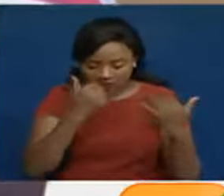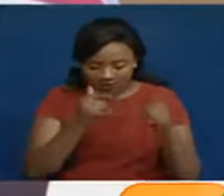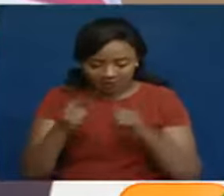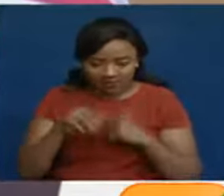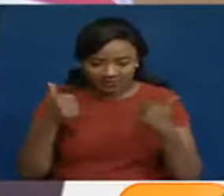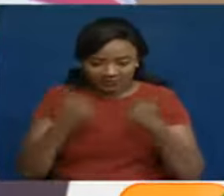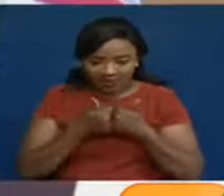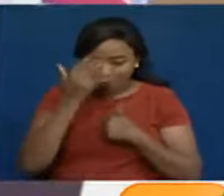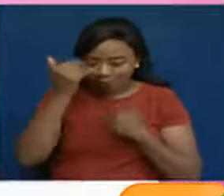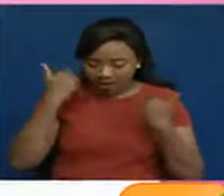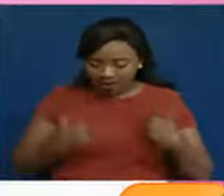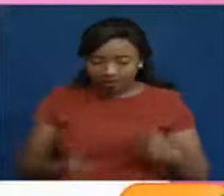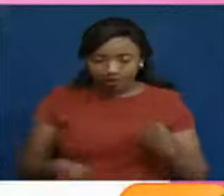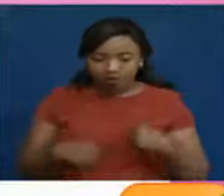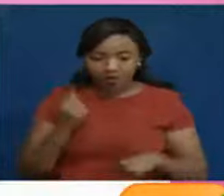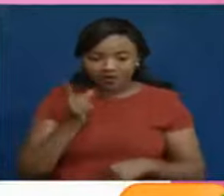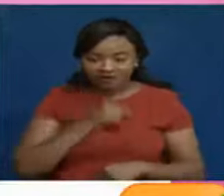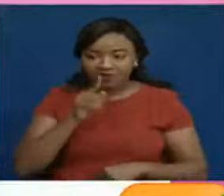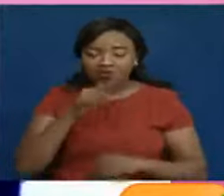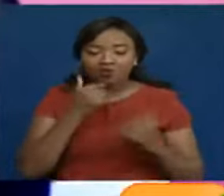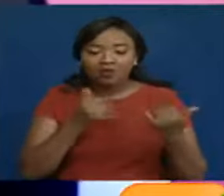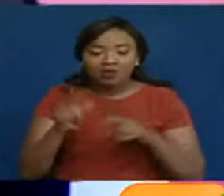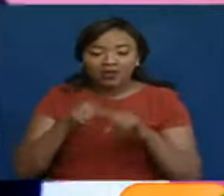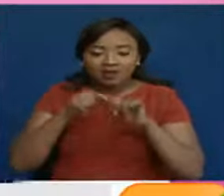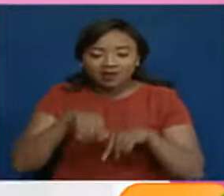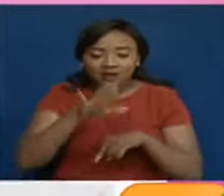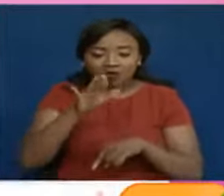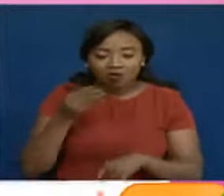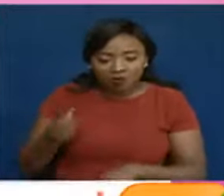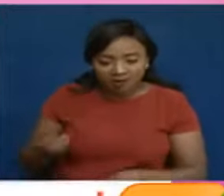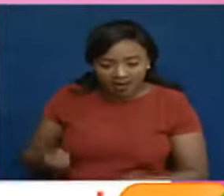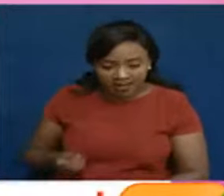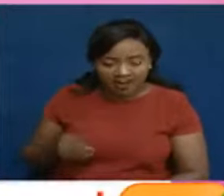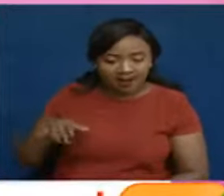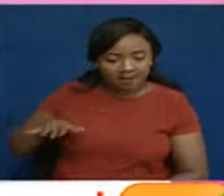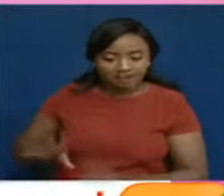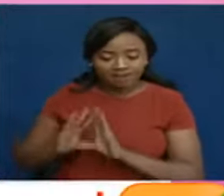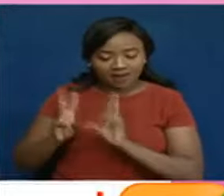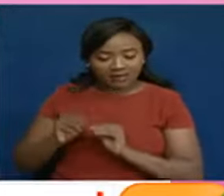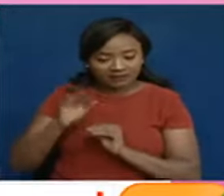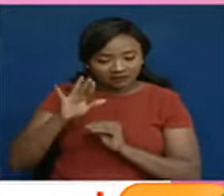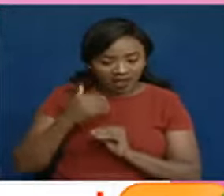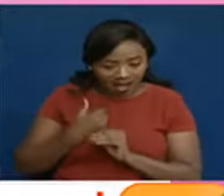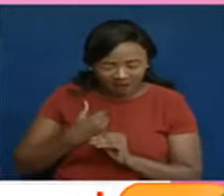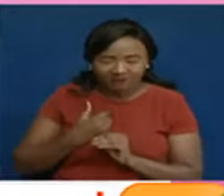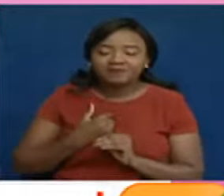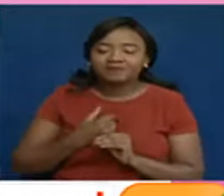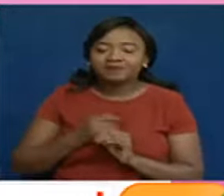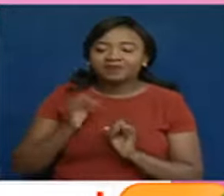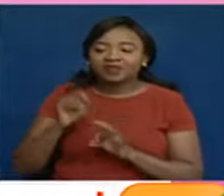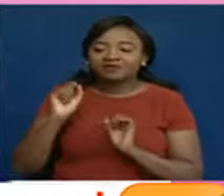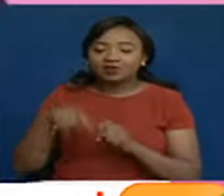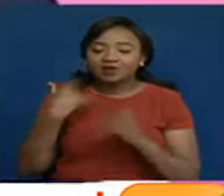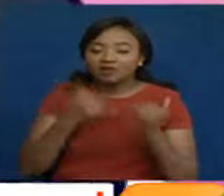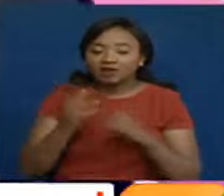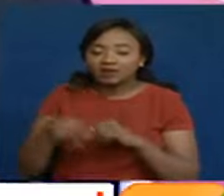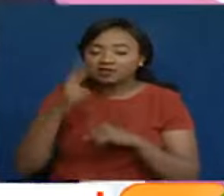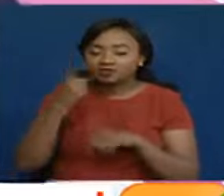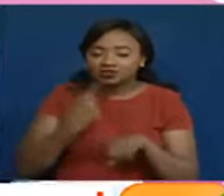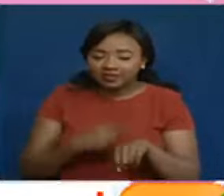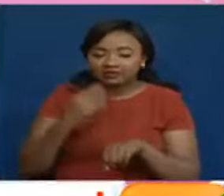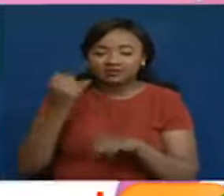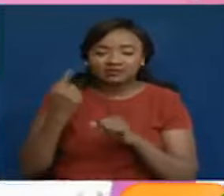mimi nimeshinda. Unacheza kulingana na uwezo wa mfuko yako. Mhm. Ikiwezekana ucheze mara 2, mara 3 hata mara 10